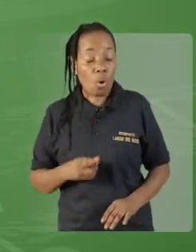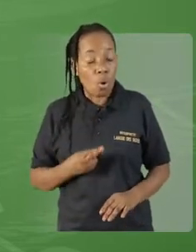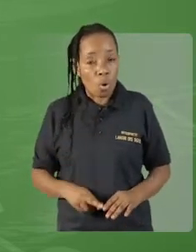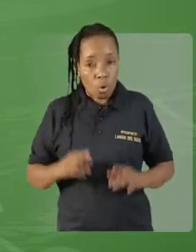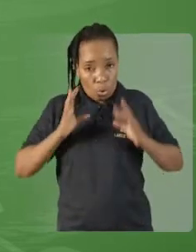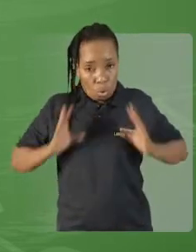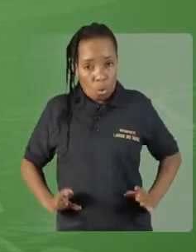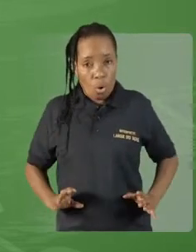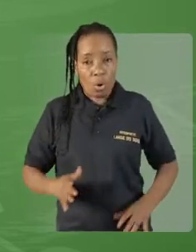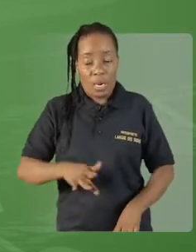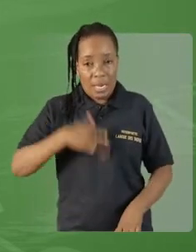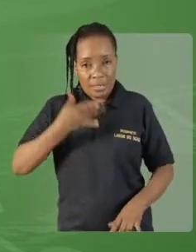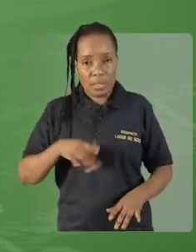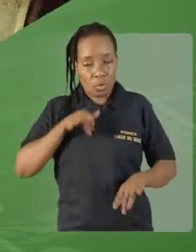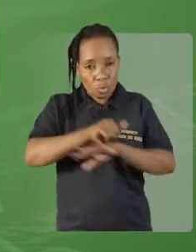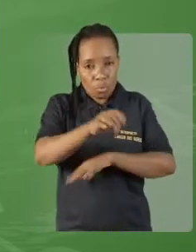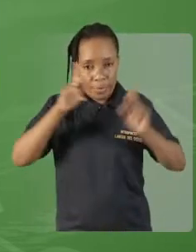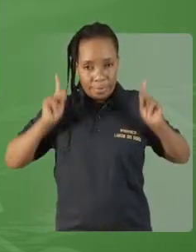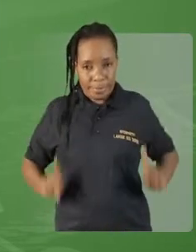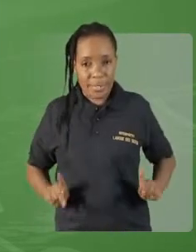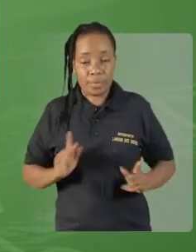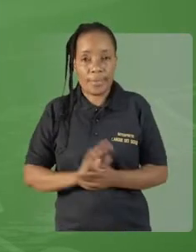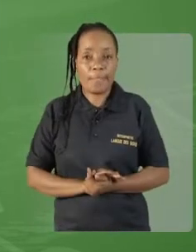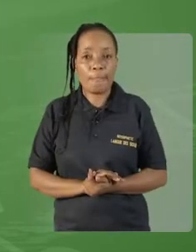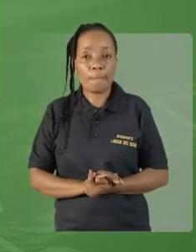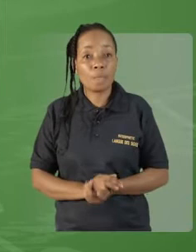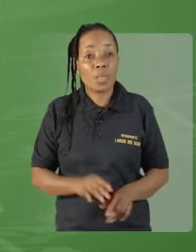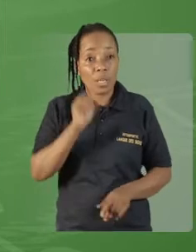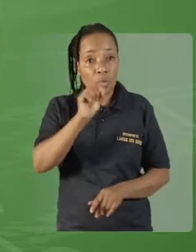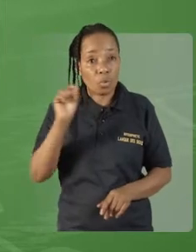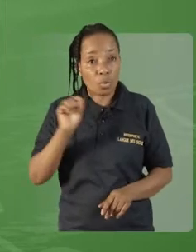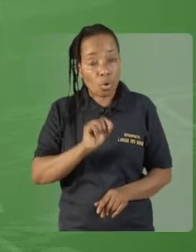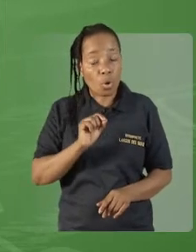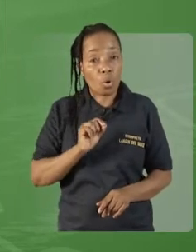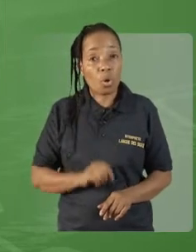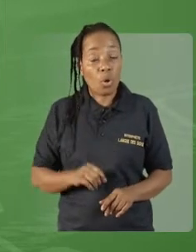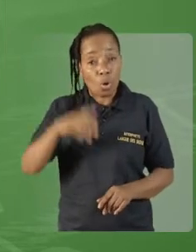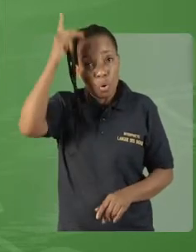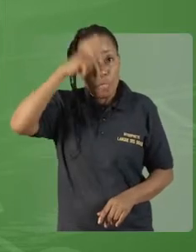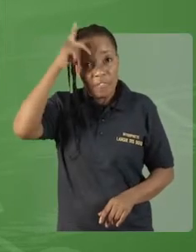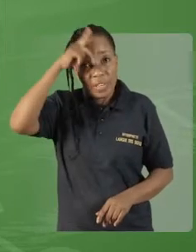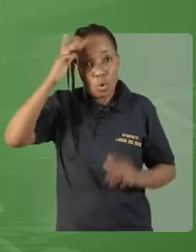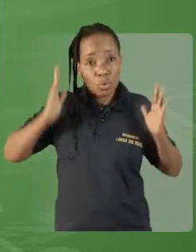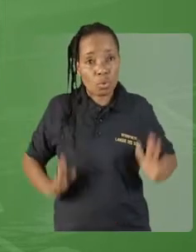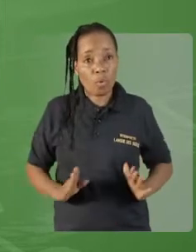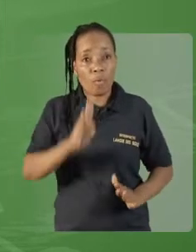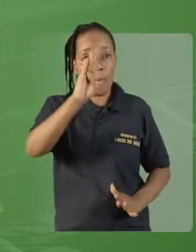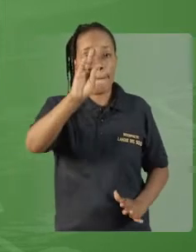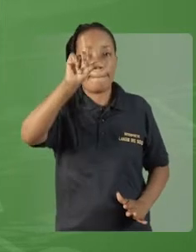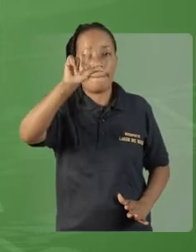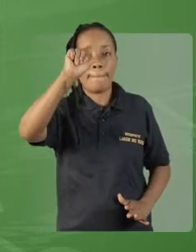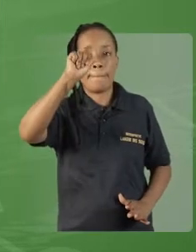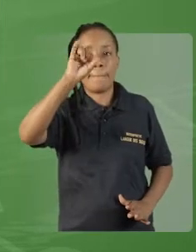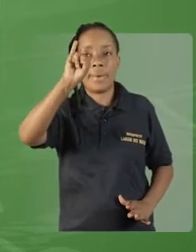Ainsi, pour le philosophe rationaliste, moraliste et mathématicien Blaise